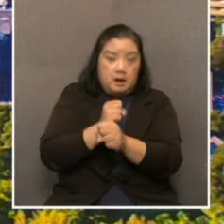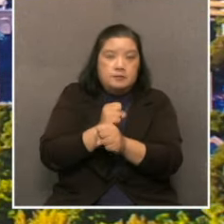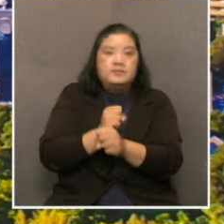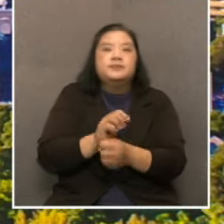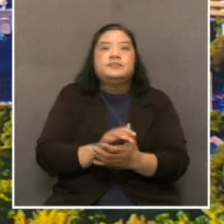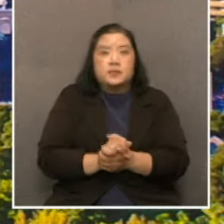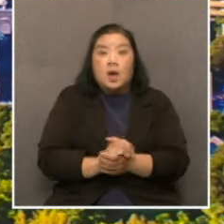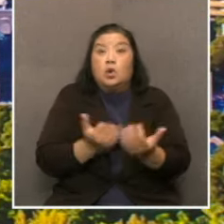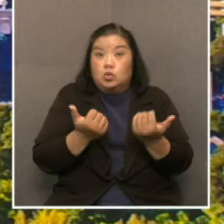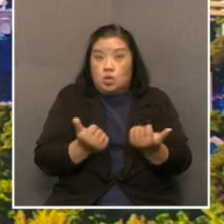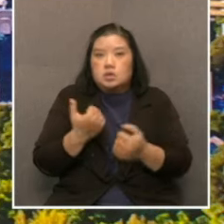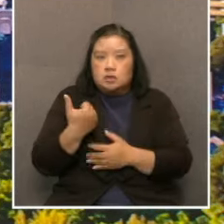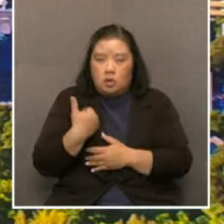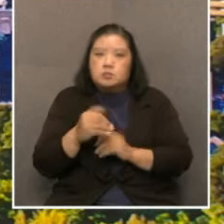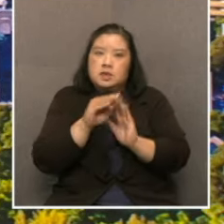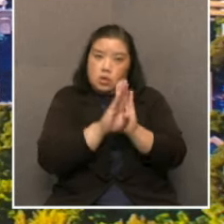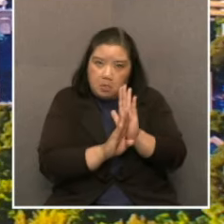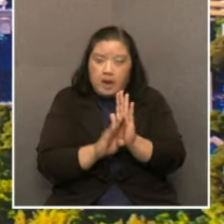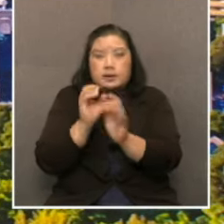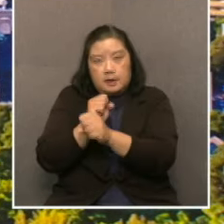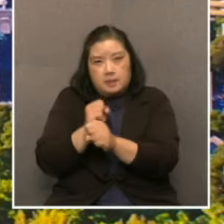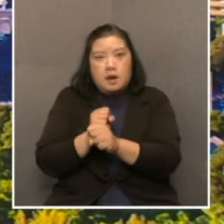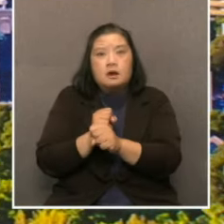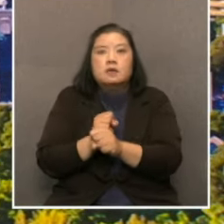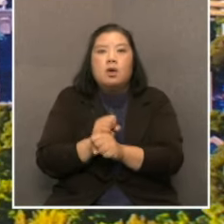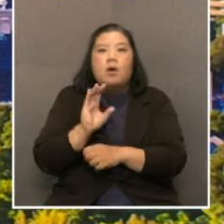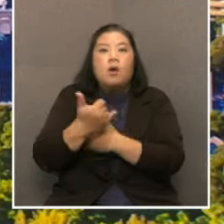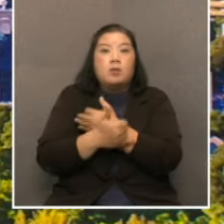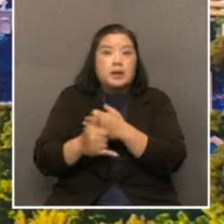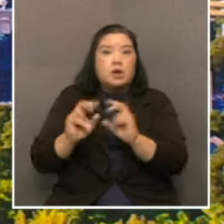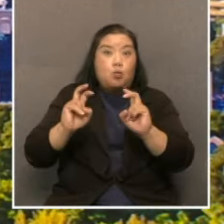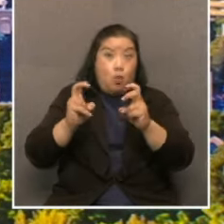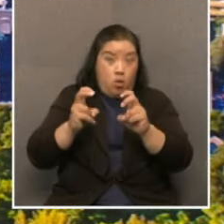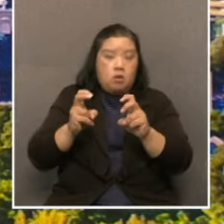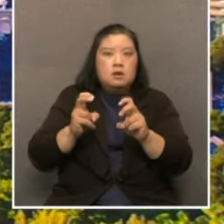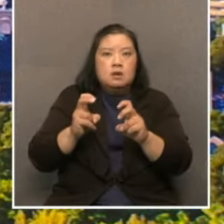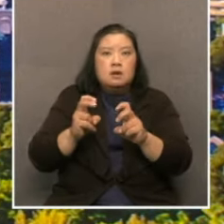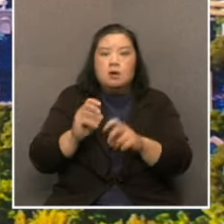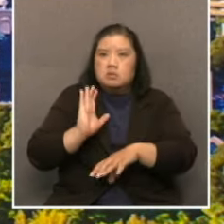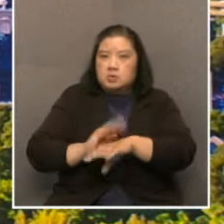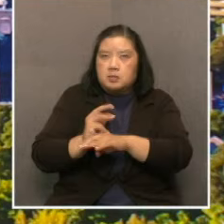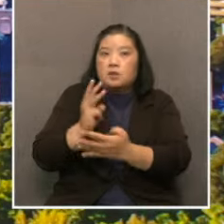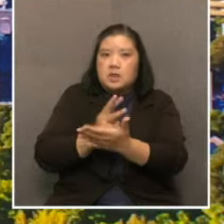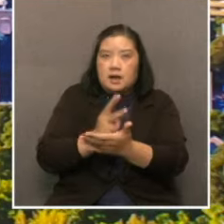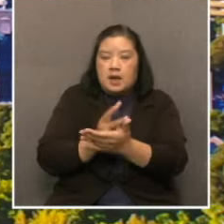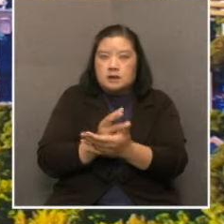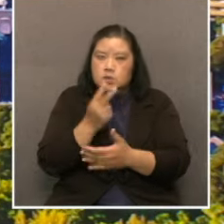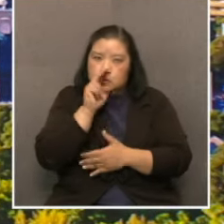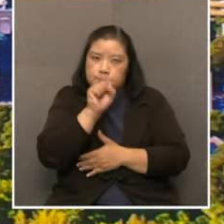ะลึกกันหน่อยโดยเฉพาะนโยบายการต่างประเทศของรัฐบาลชุดใหม่นี้ว่าจะมีแนวโน้มอย่างไรจากผู้เชี่ยวชาญในช่วงไปตามเกม